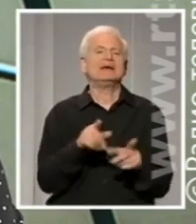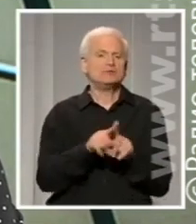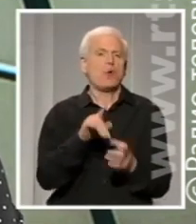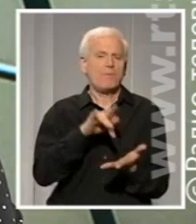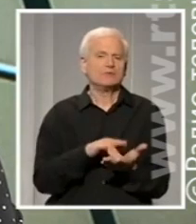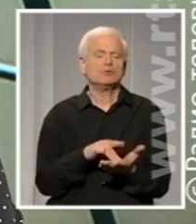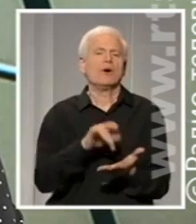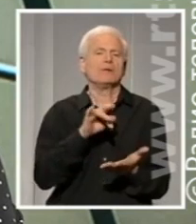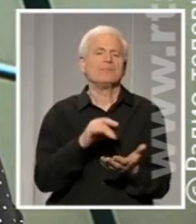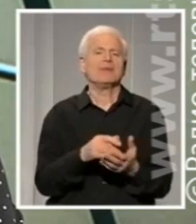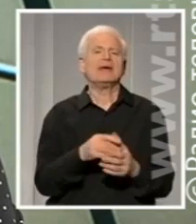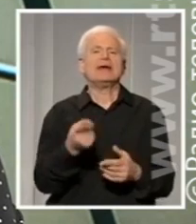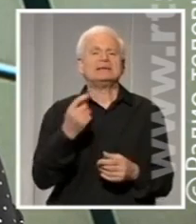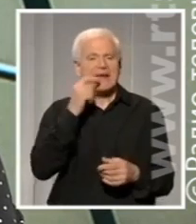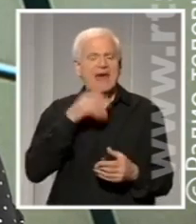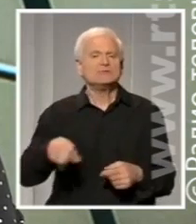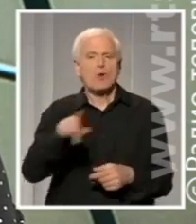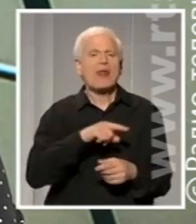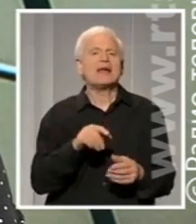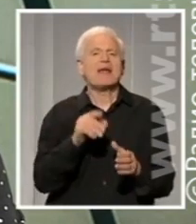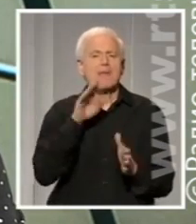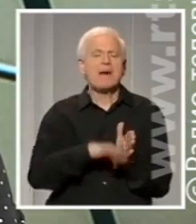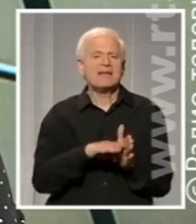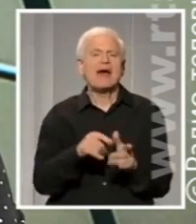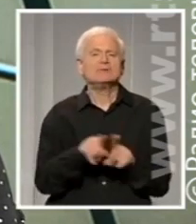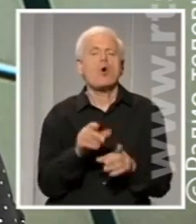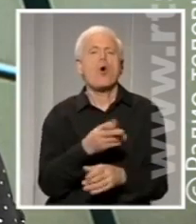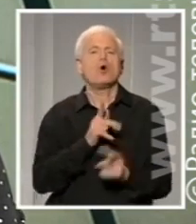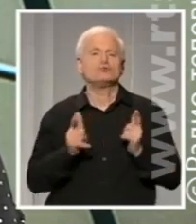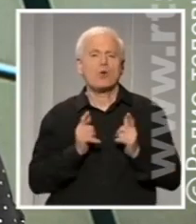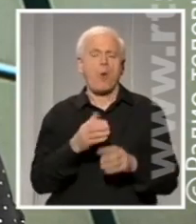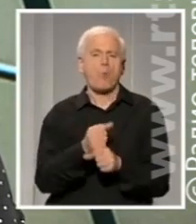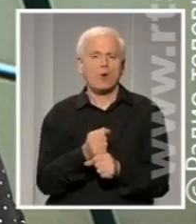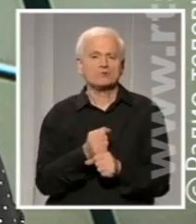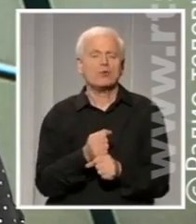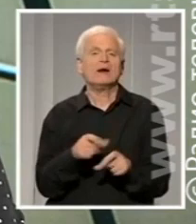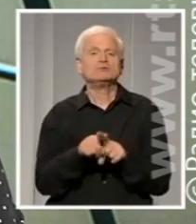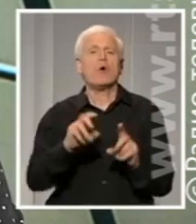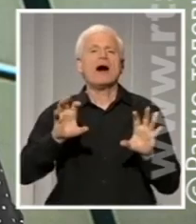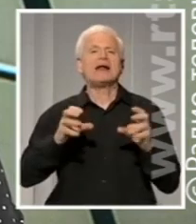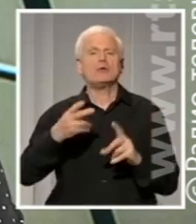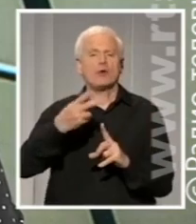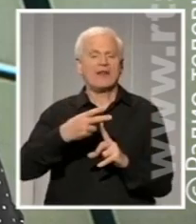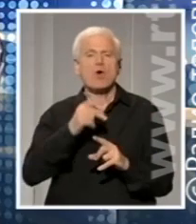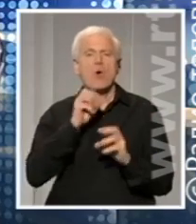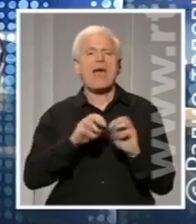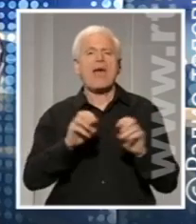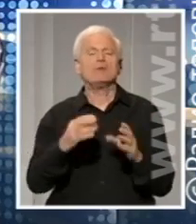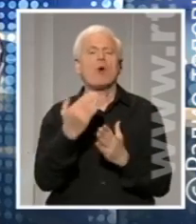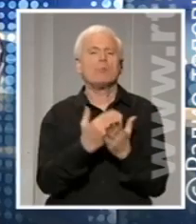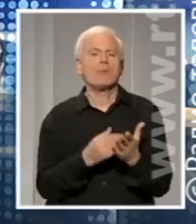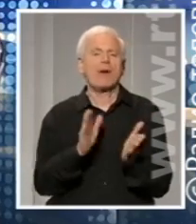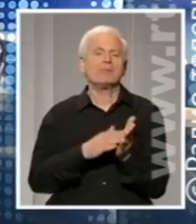rasporednastave.gov.rs i za nacionalne manjine, s tim što se očekuje podrška, da kažemo, i radiotelevizija koje emituju program na